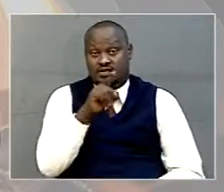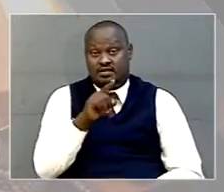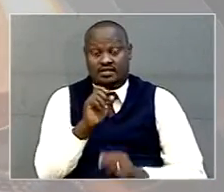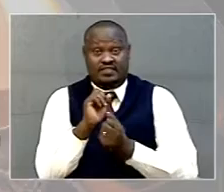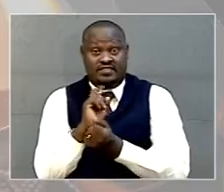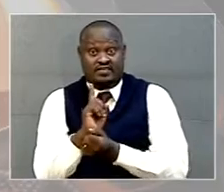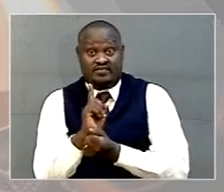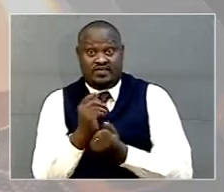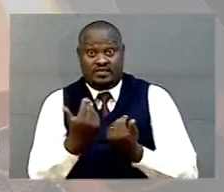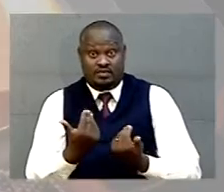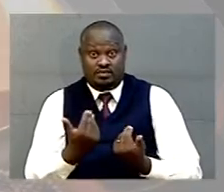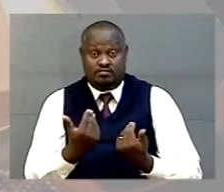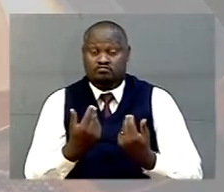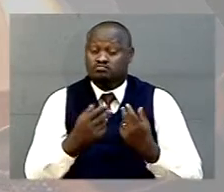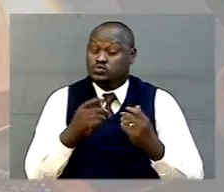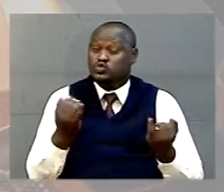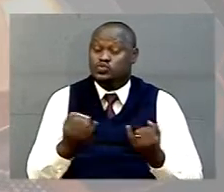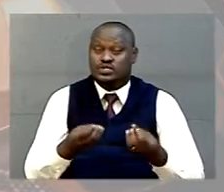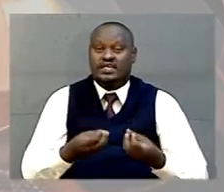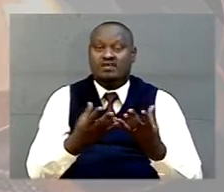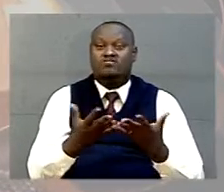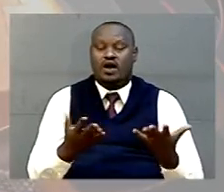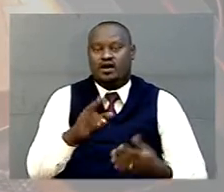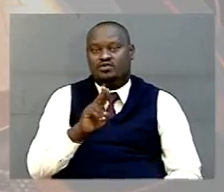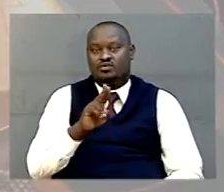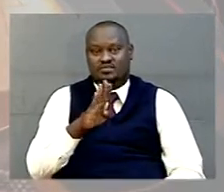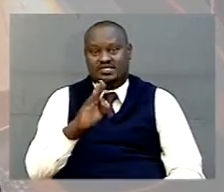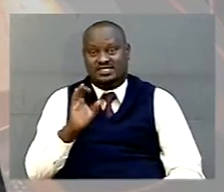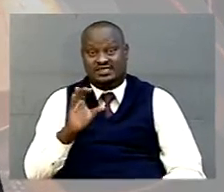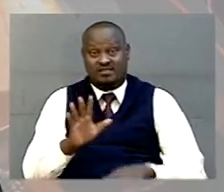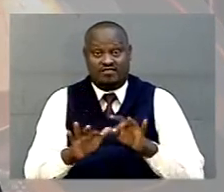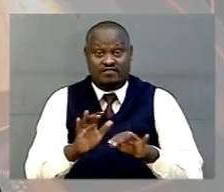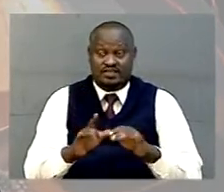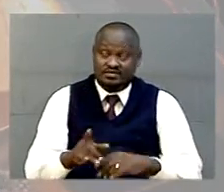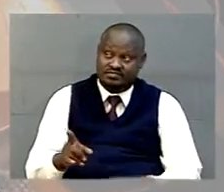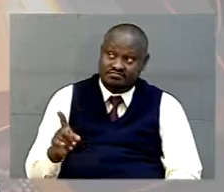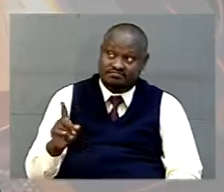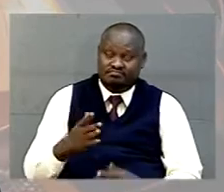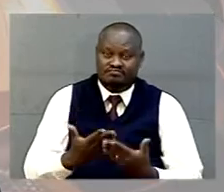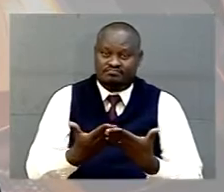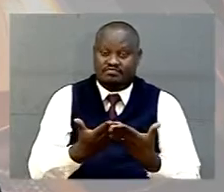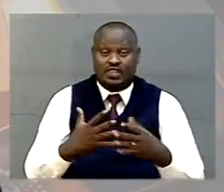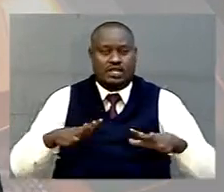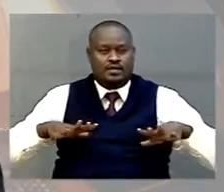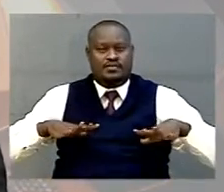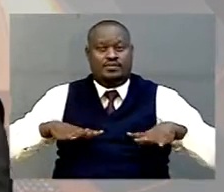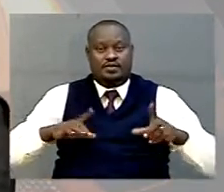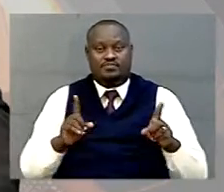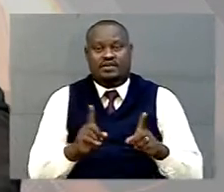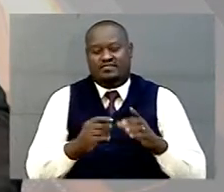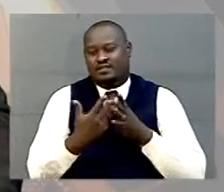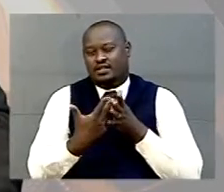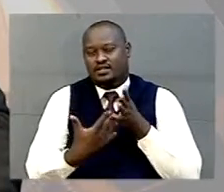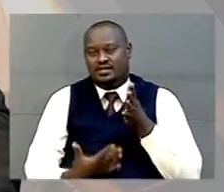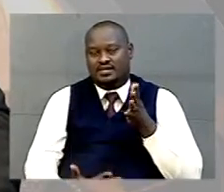emu ya kaunge zaka lero, wanumugwanga ili ya Uganda, eranga, tukuleleza mchibuga Kampala, Kulugudo Nile Avenue. Katufuna uwaka buno, noruvanyma,